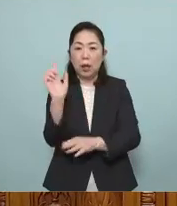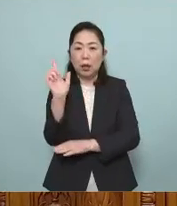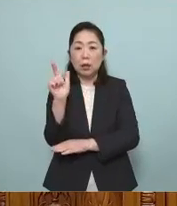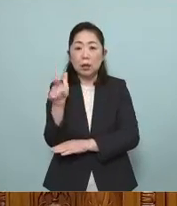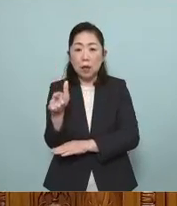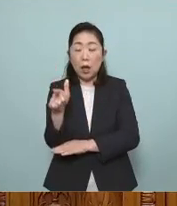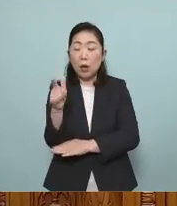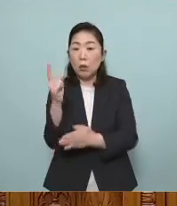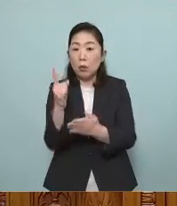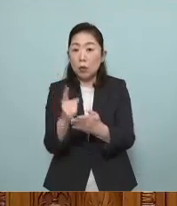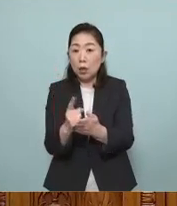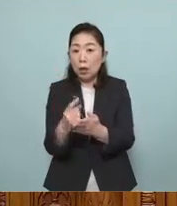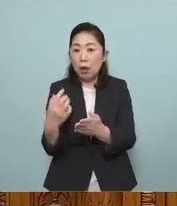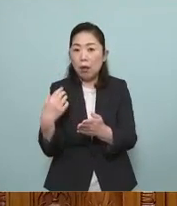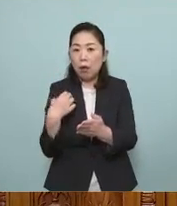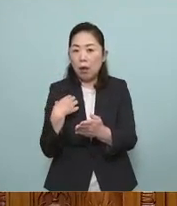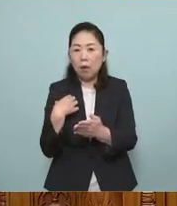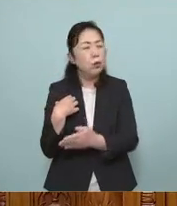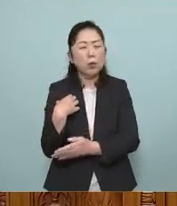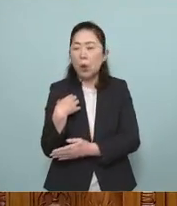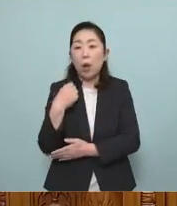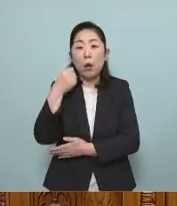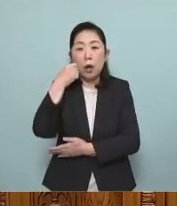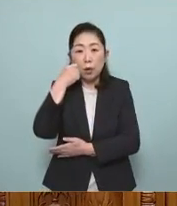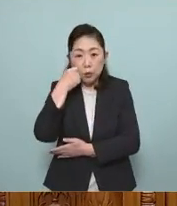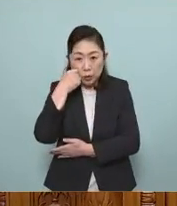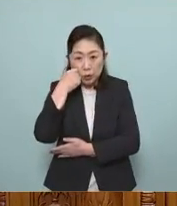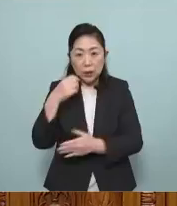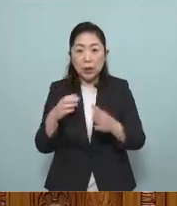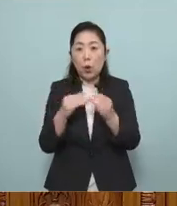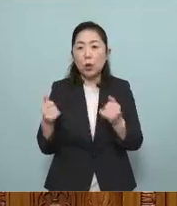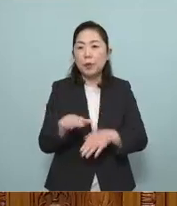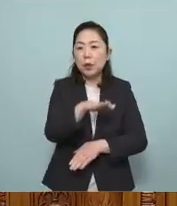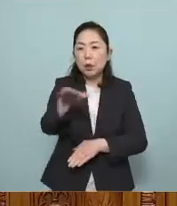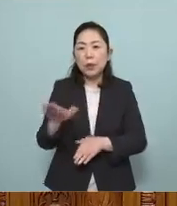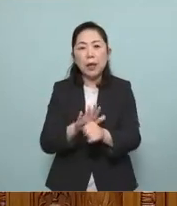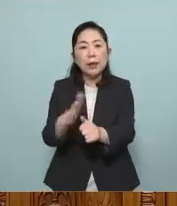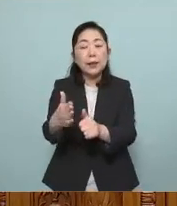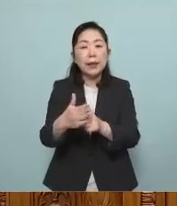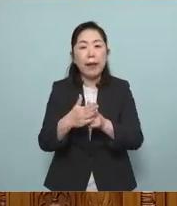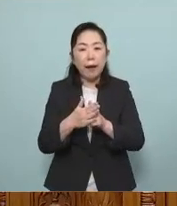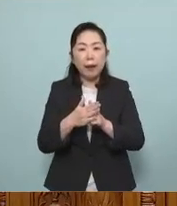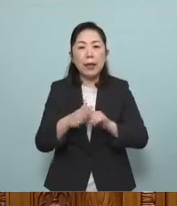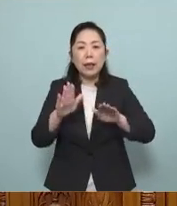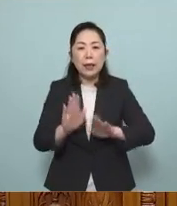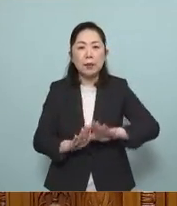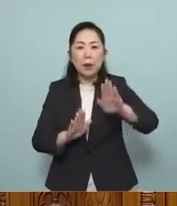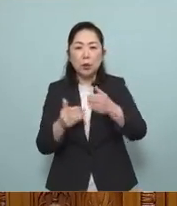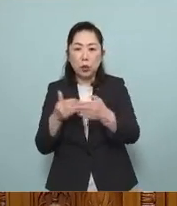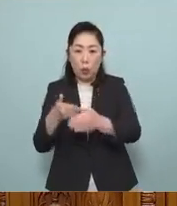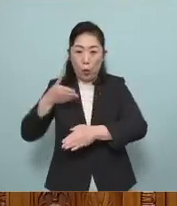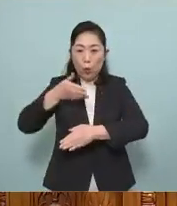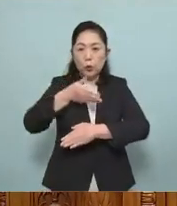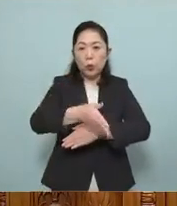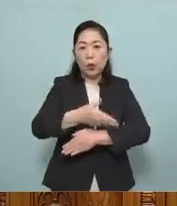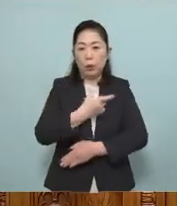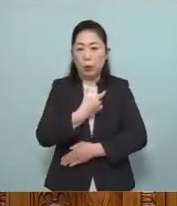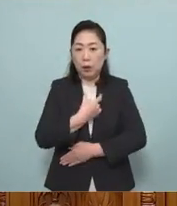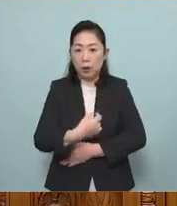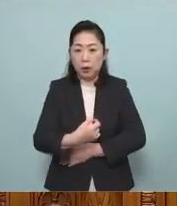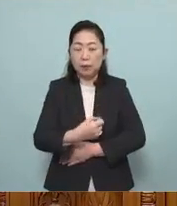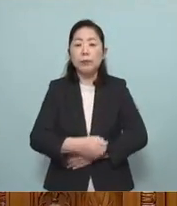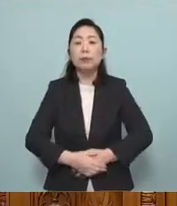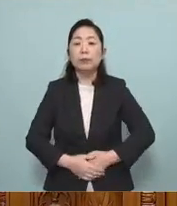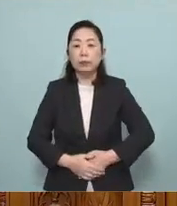で対応できるものではありません。国民皆で助け合い、この状況を乗り越えていきたいと思